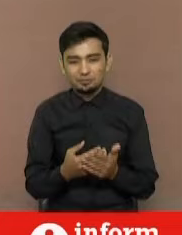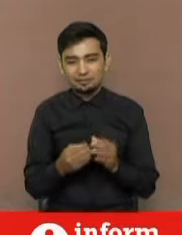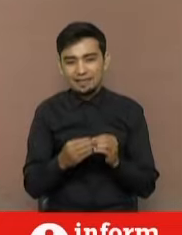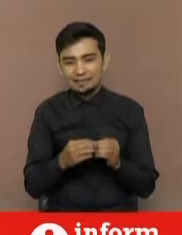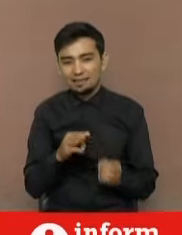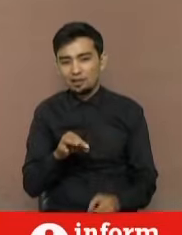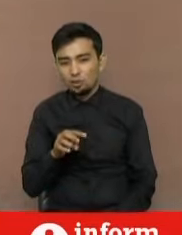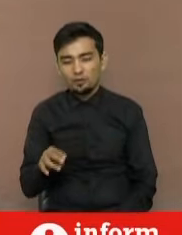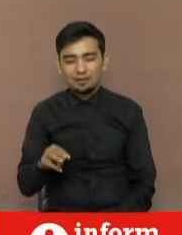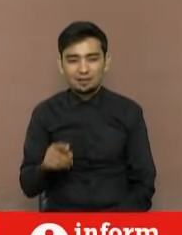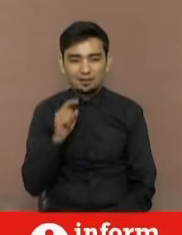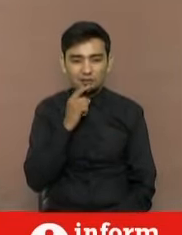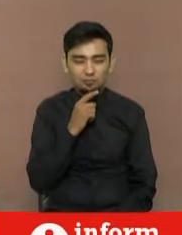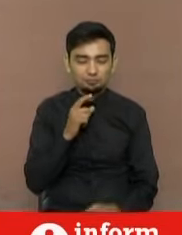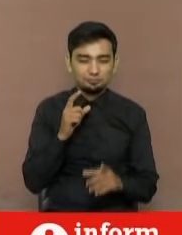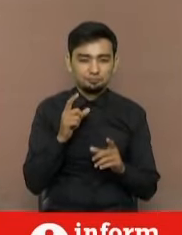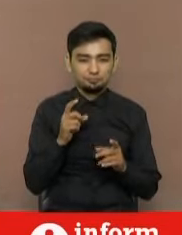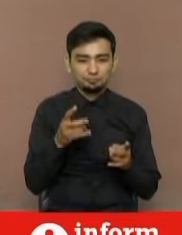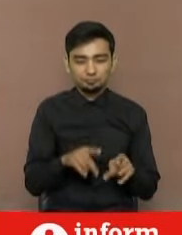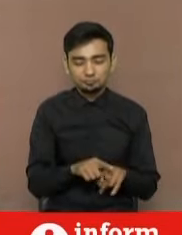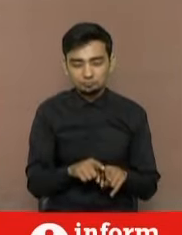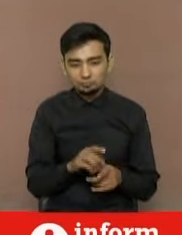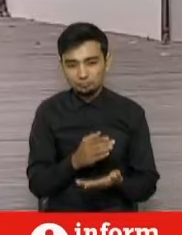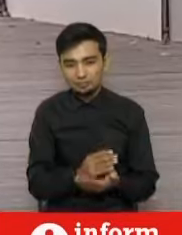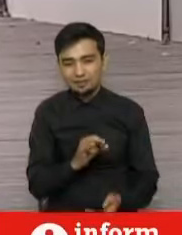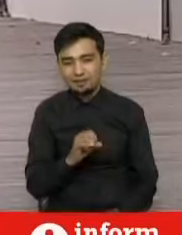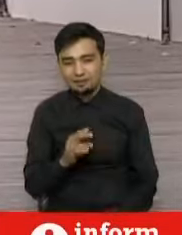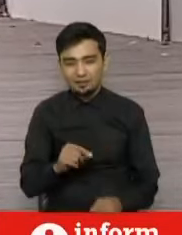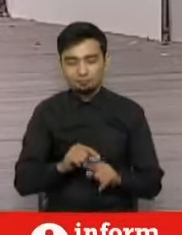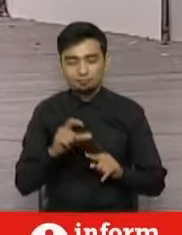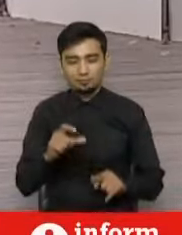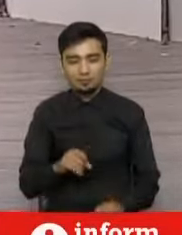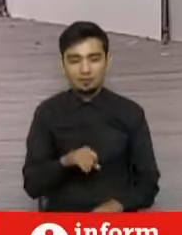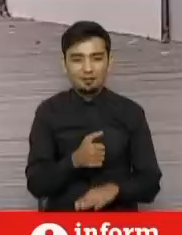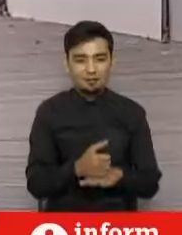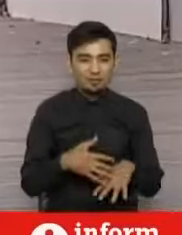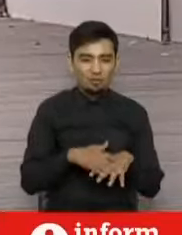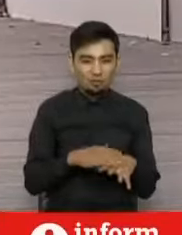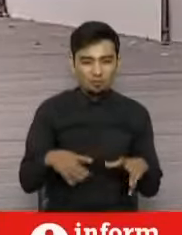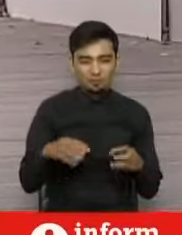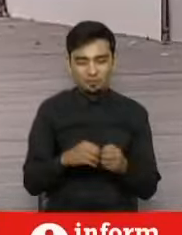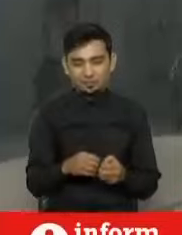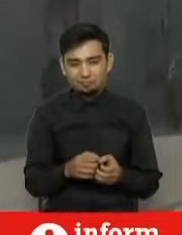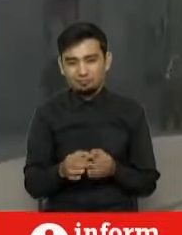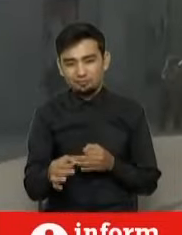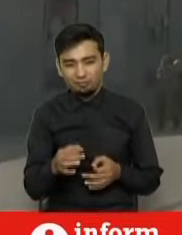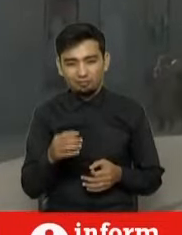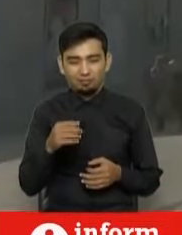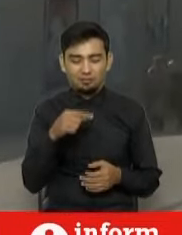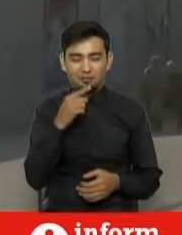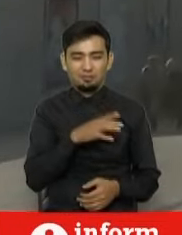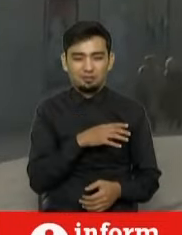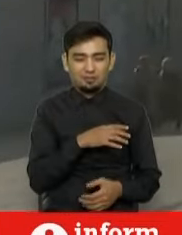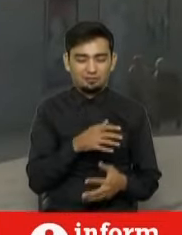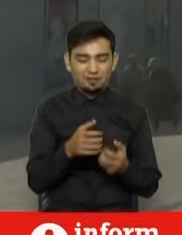теңгені экономикаға тастағандай болды. Сөйтіп инфляция шарықтады. Бастысы қоғамдағы таптық, алшақтық анық аңғарылды дейді сарапшы.